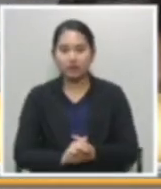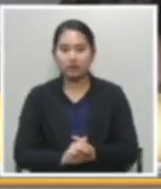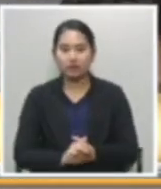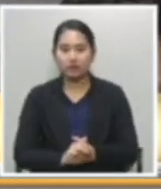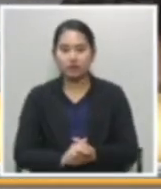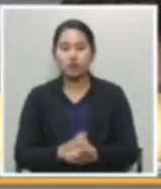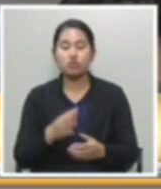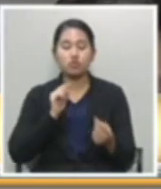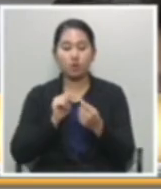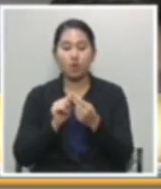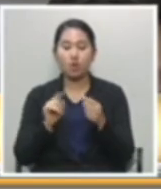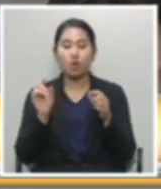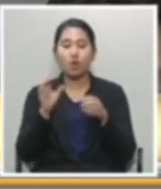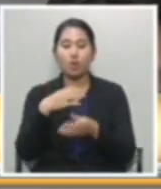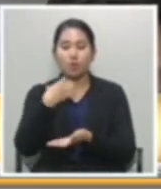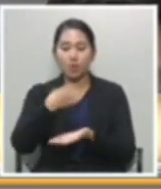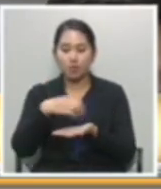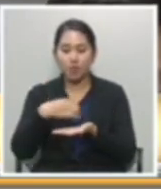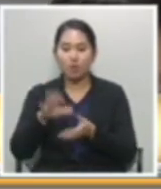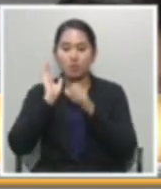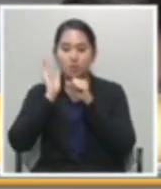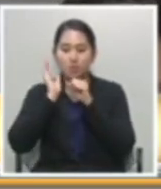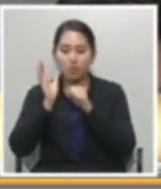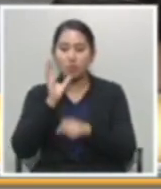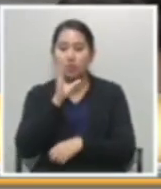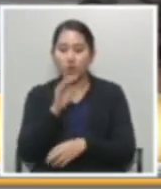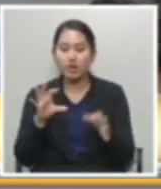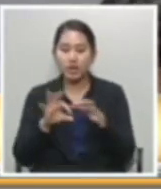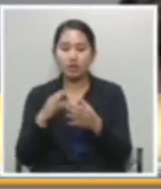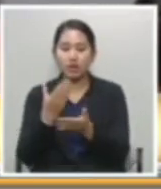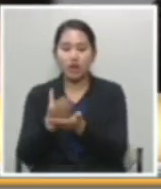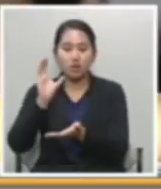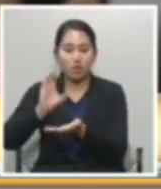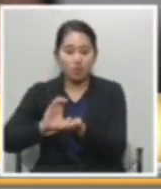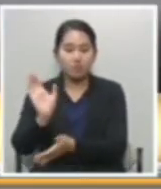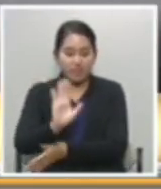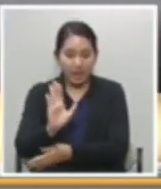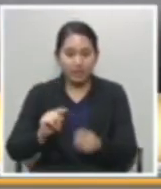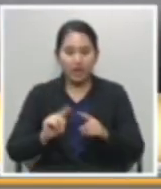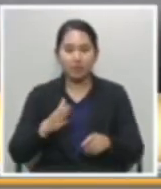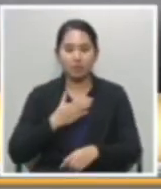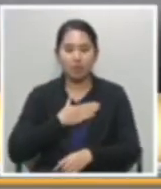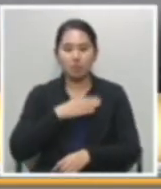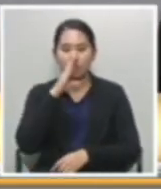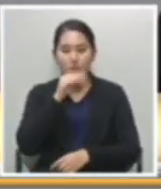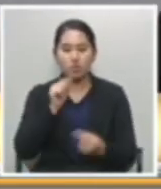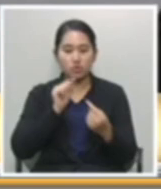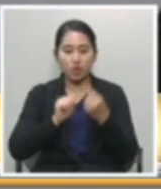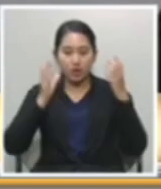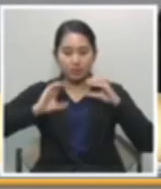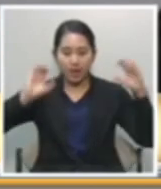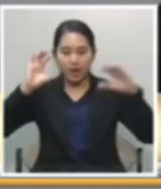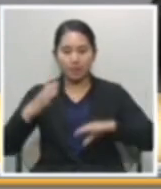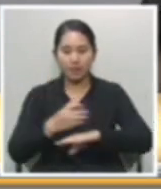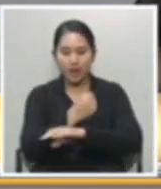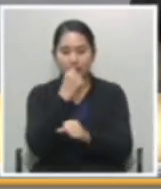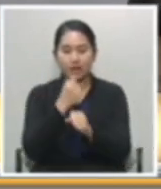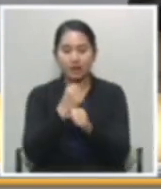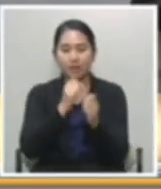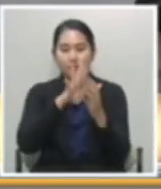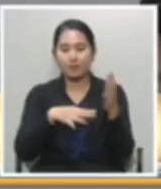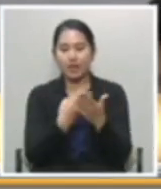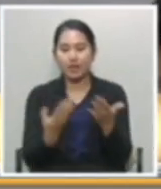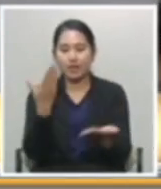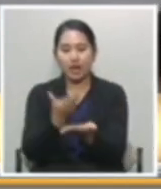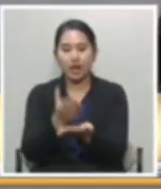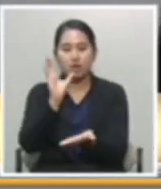ายเนื้อหาของงบประมาณแต่ผมกำลังอภิปรายว่ารัฐบาลไม่มีอำนาจทำงบประมาณเดี๋ยวไม่มีอำนาจอย่